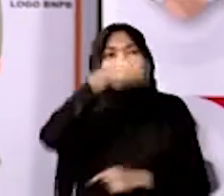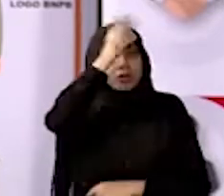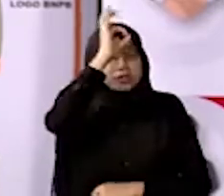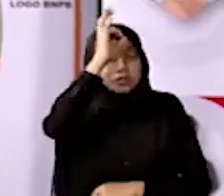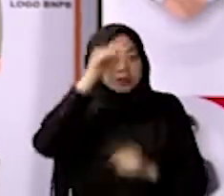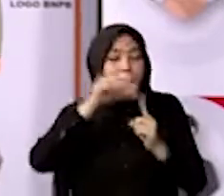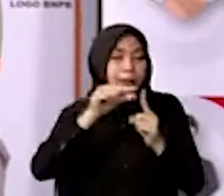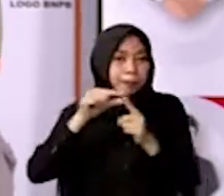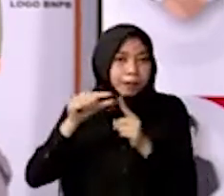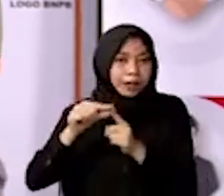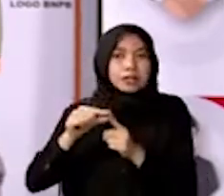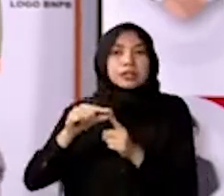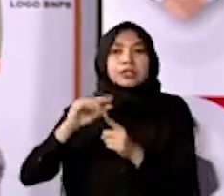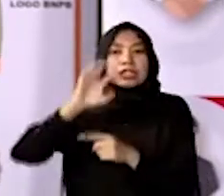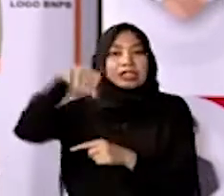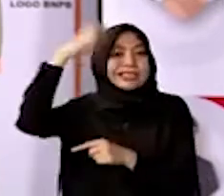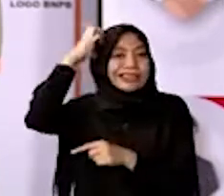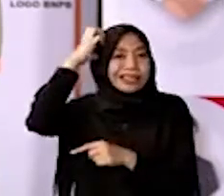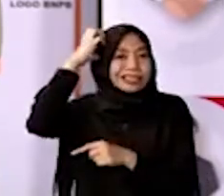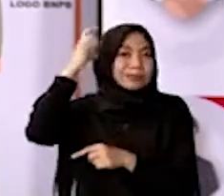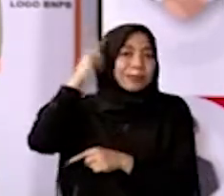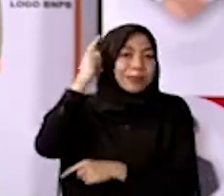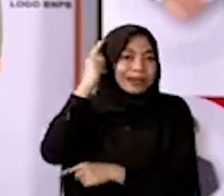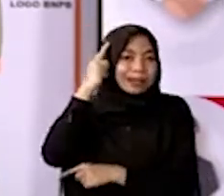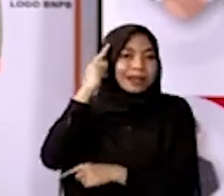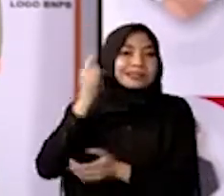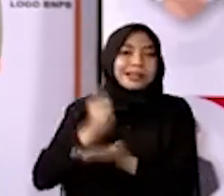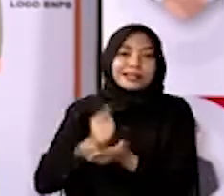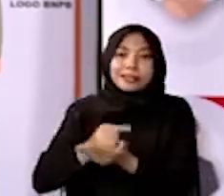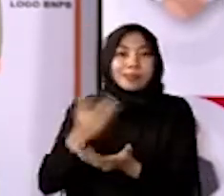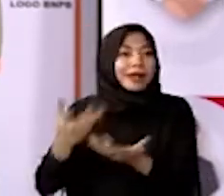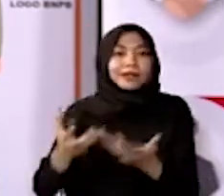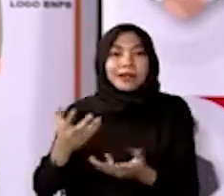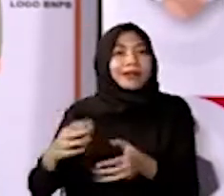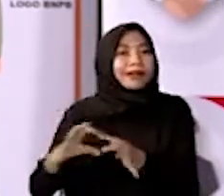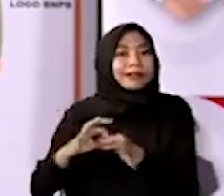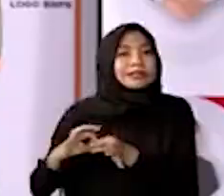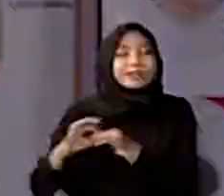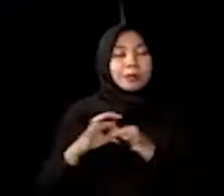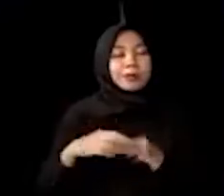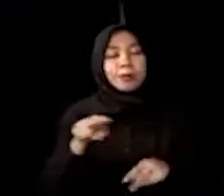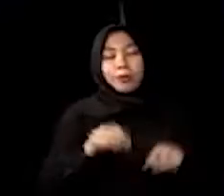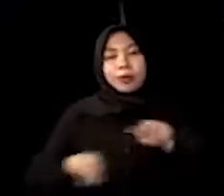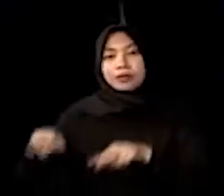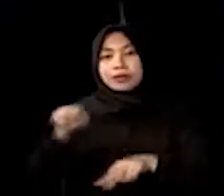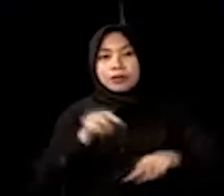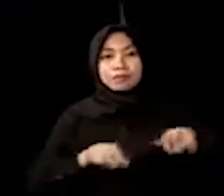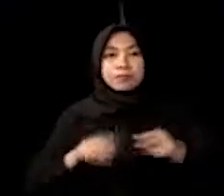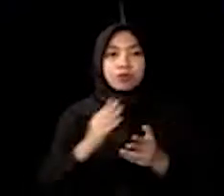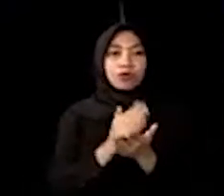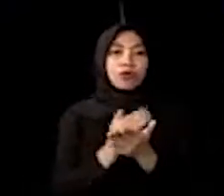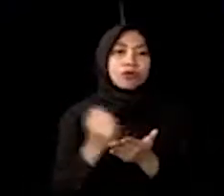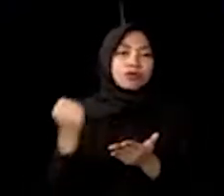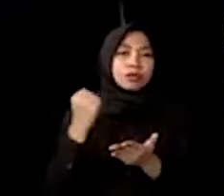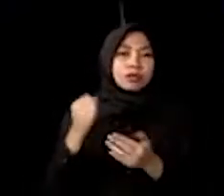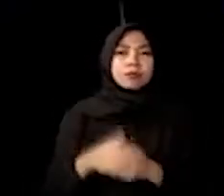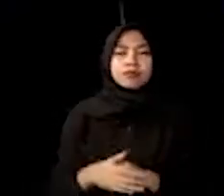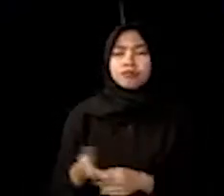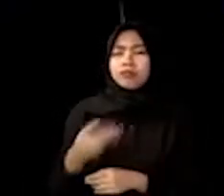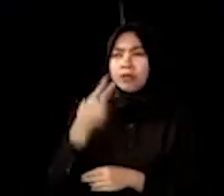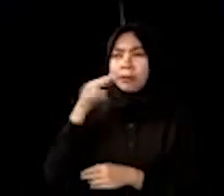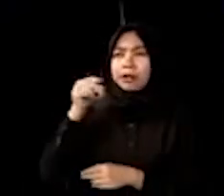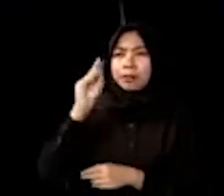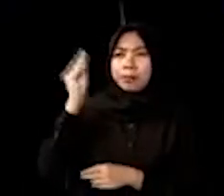eh dengan dinas-dinas terkait e Kejaksaan dan e pengadilan pakedi saya melihat bahwa pimpinan Polri juga sangat